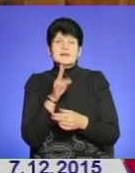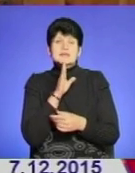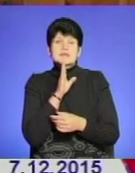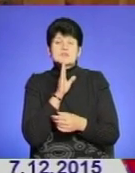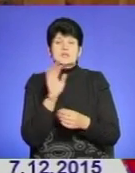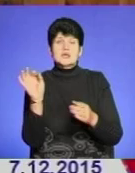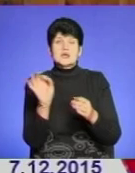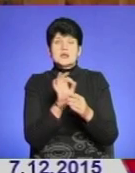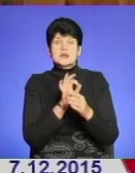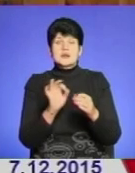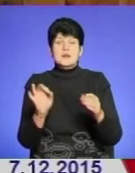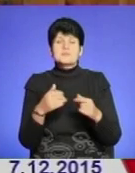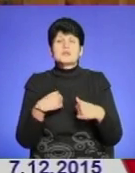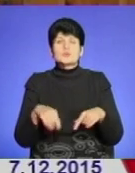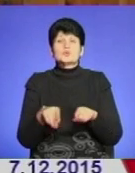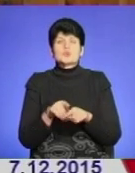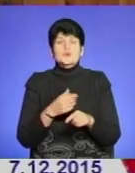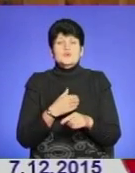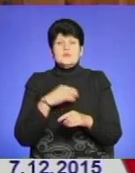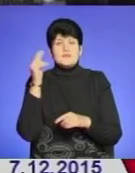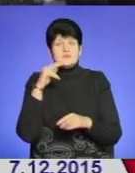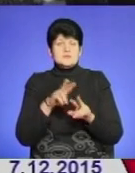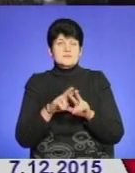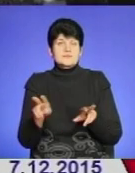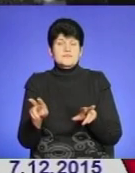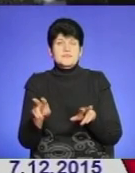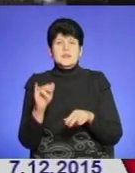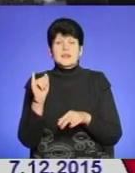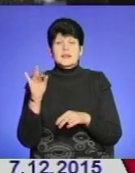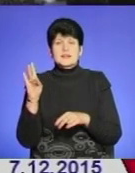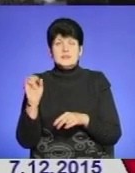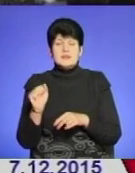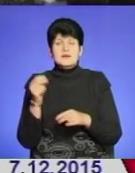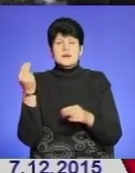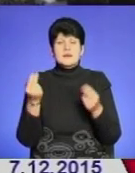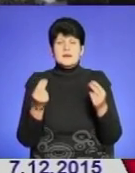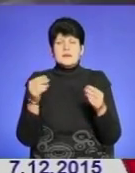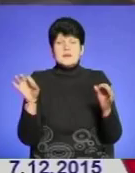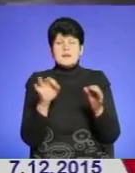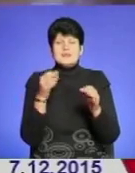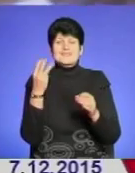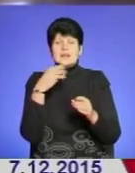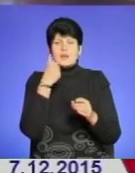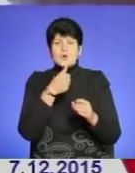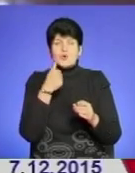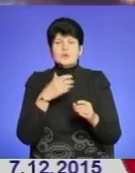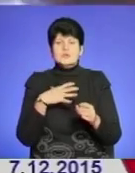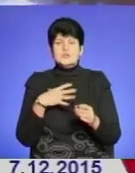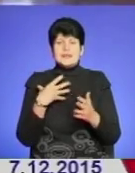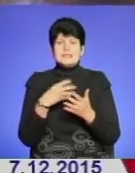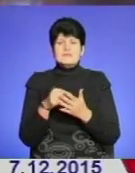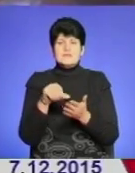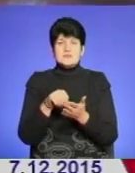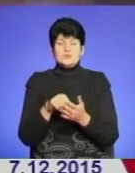дівчинка грала гарно, і мені теж хотілося навчитись так само. Інна грає на скрипці 3 роки і також із хвилюванням очікує на свій